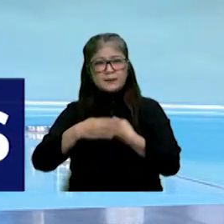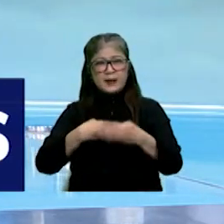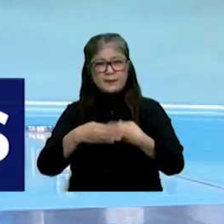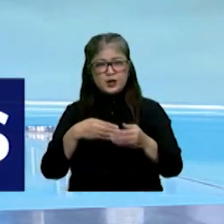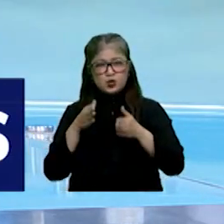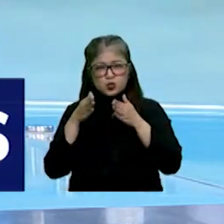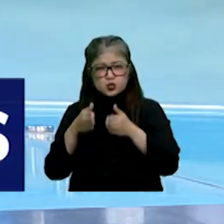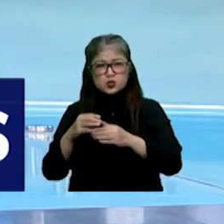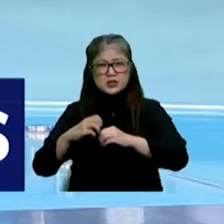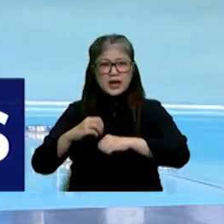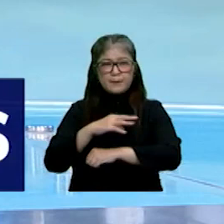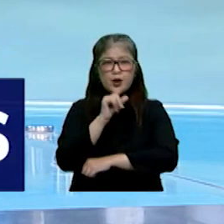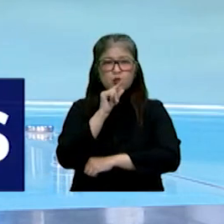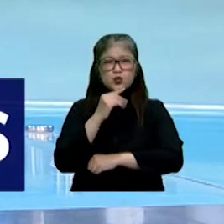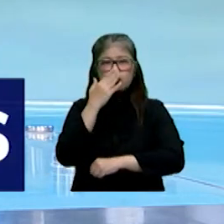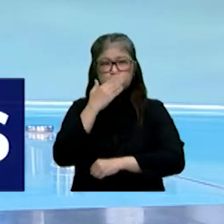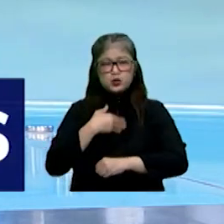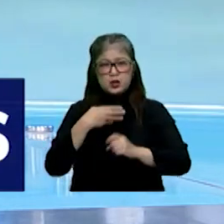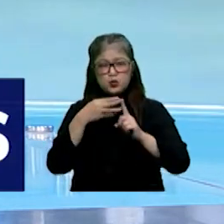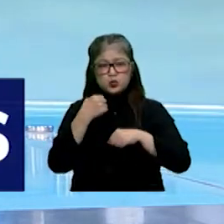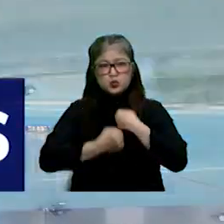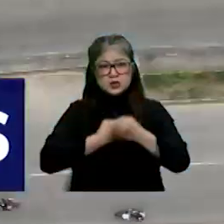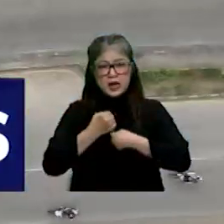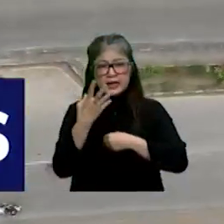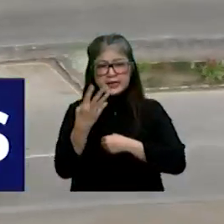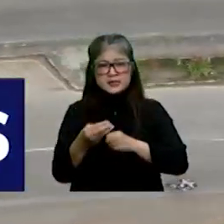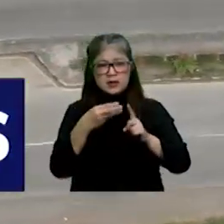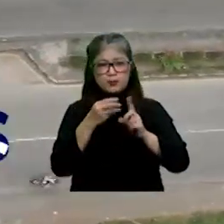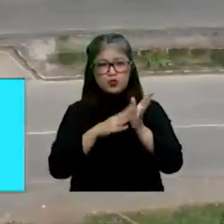bagi badan usaha milik desa atau BUMDes.